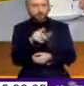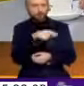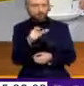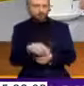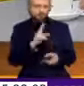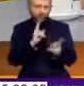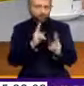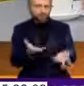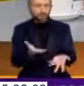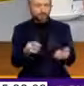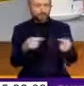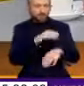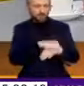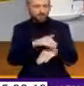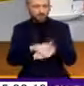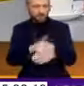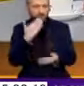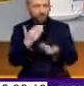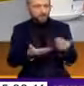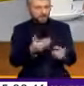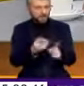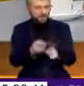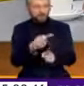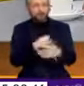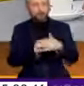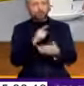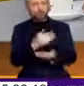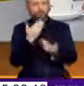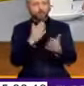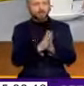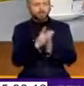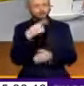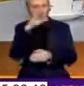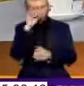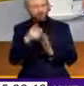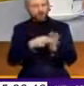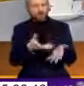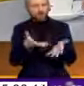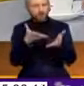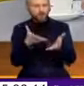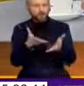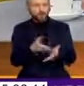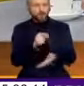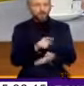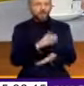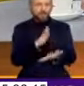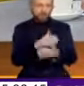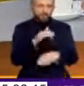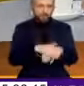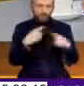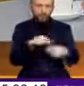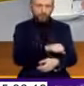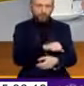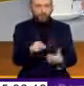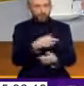З конкретними фактами. З конкретним зверненням. Так, так. І ми на основі цього звернення просимо поліцію з'ясувати, є там факт продажу наркотиків